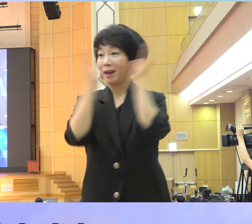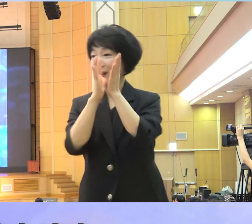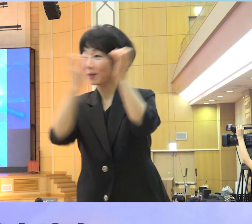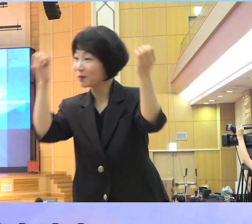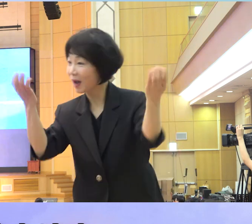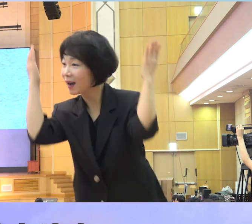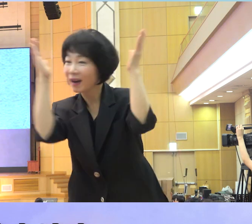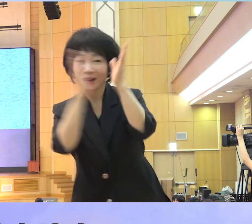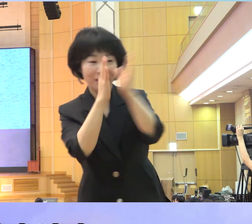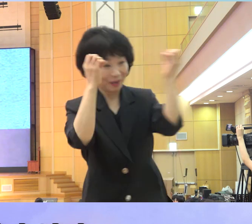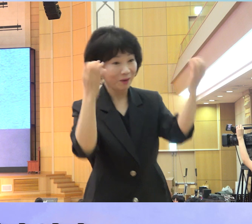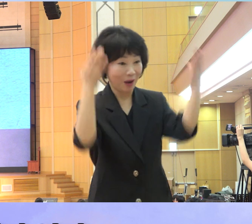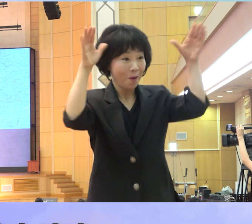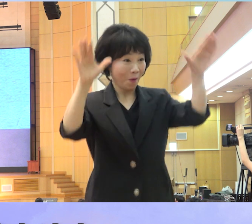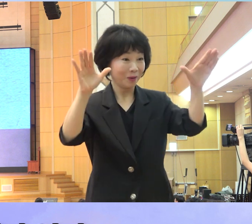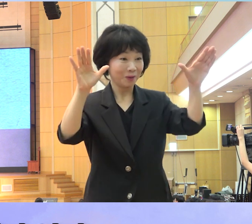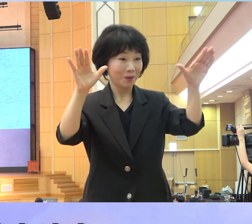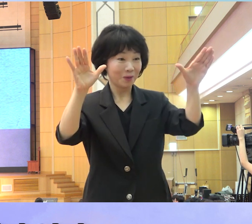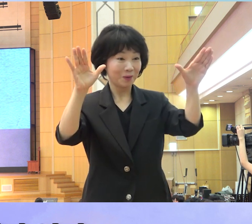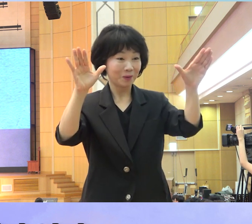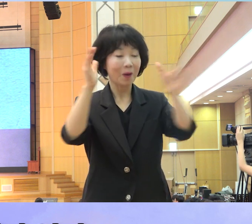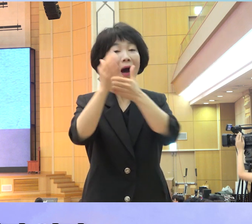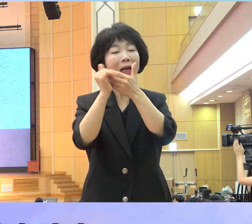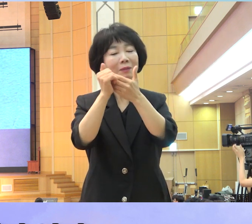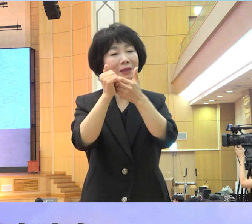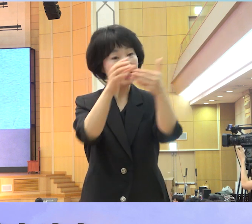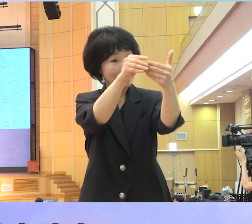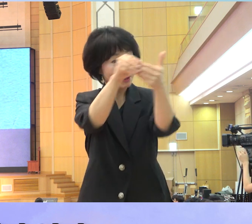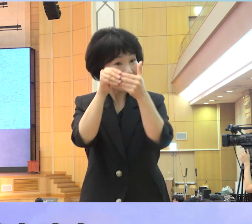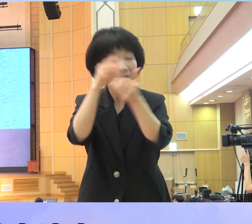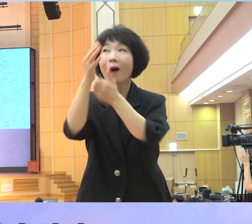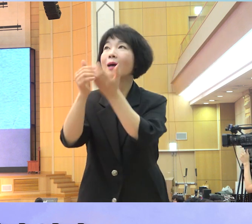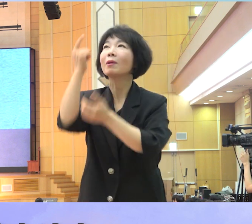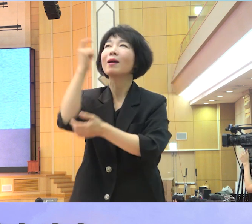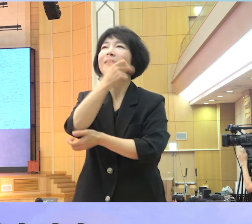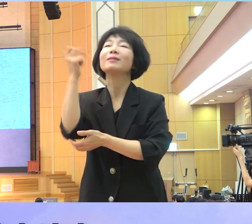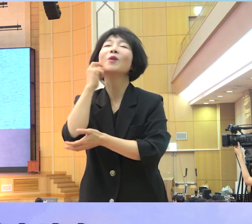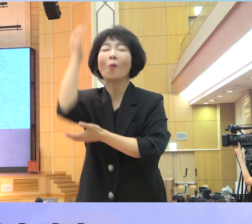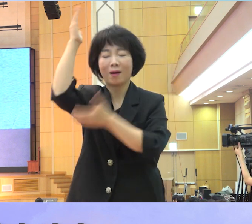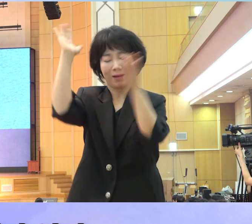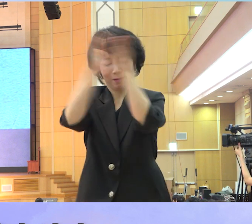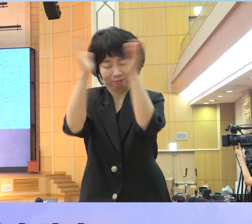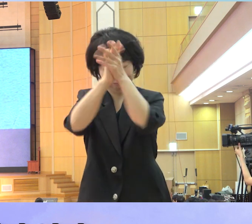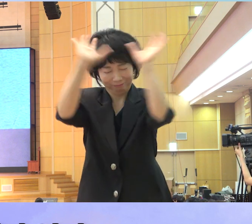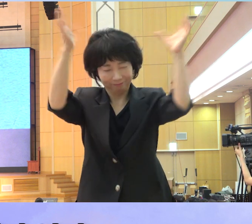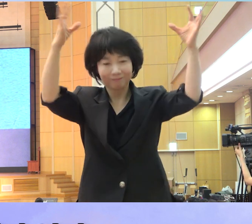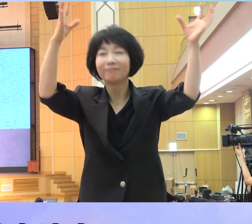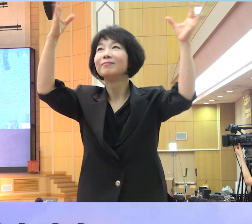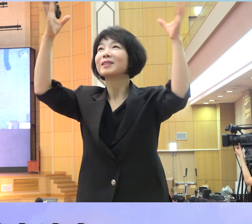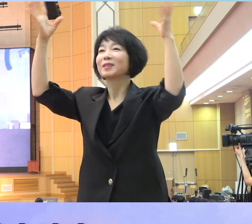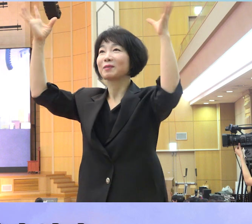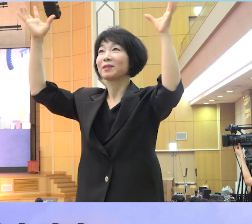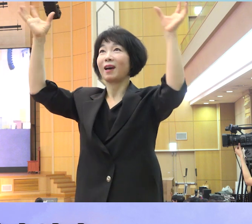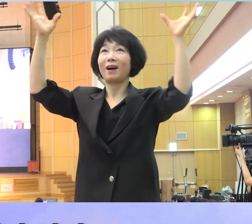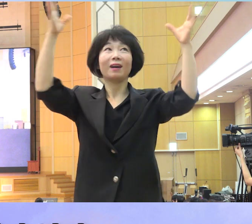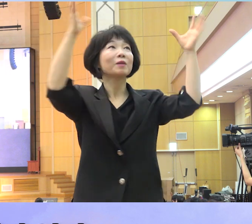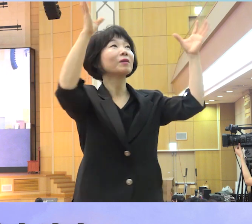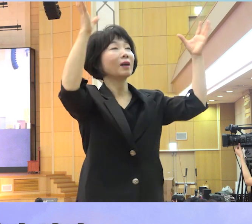할렐루야. 네, 오늘도 함께 하시는 우리 하나님께 영광의 큰 감사의 박수를 드리도록 하겠습니다.